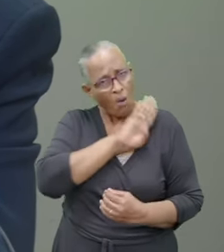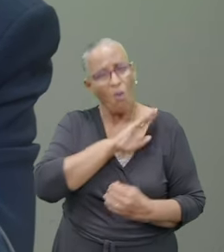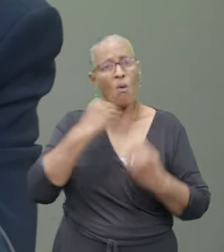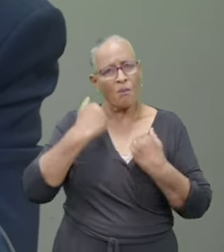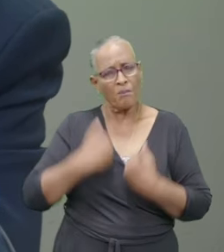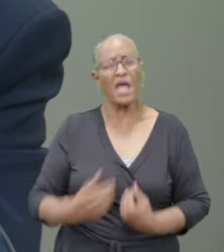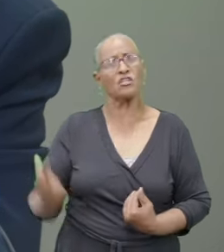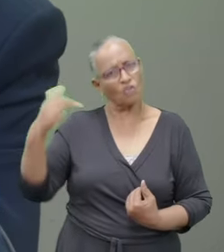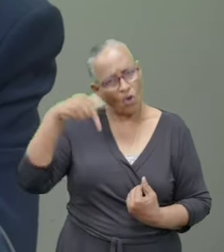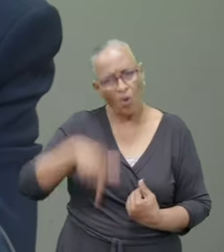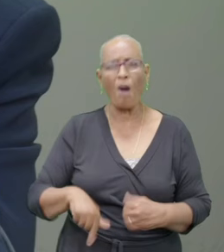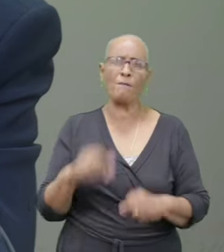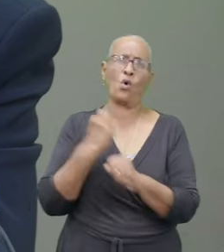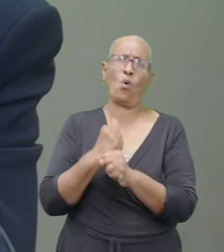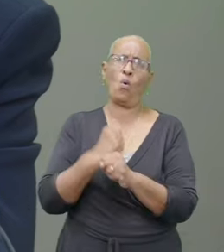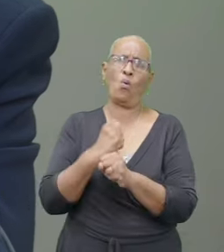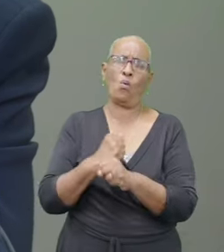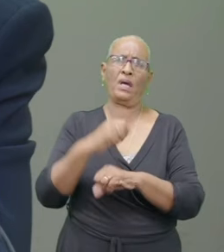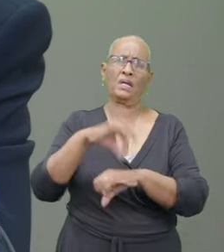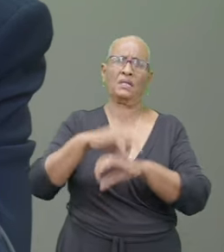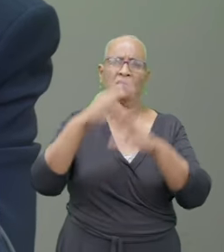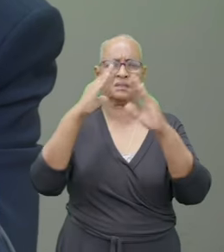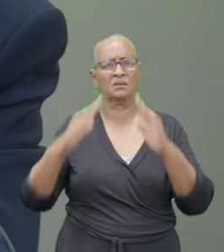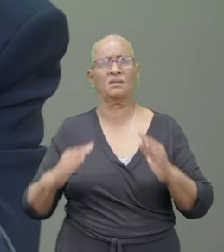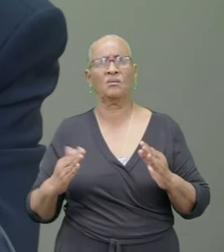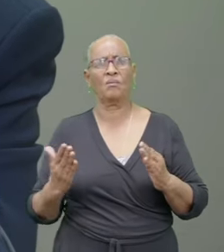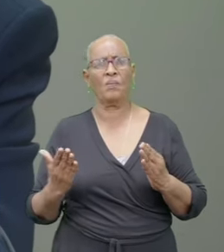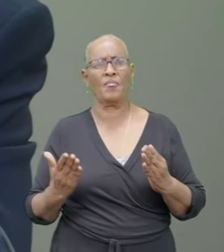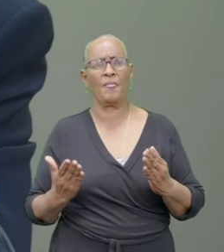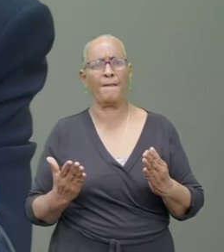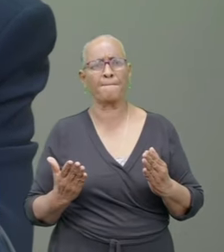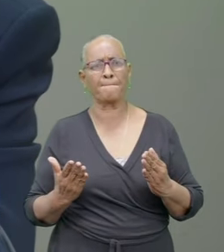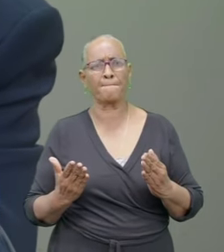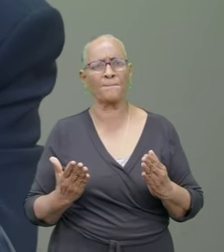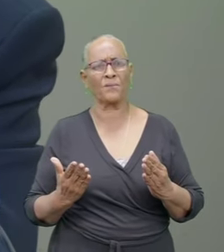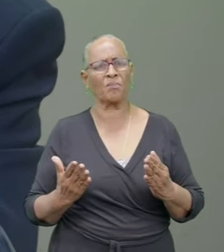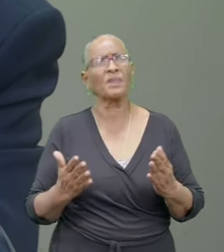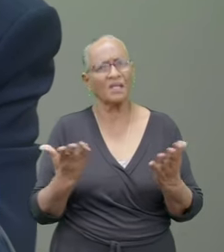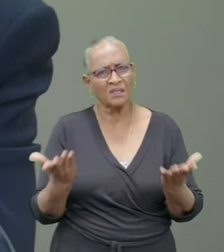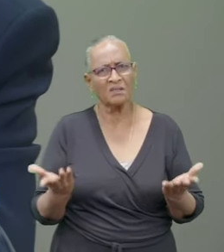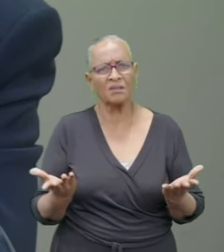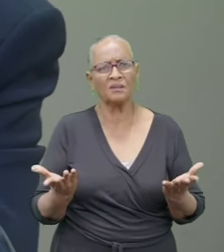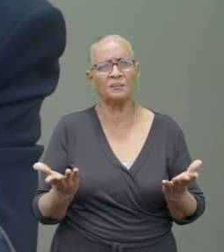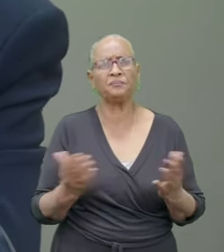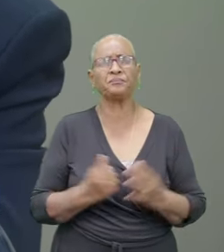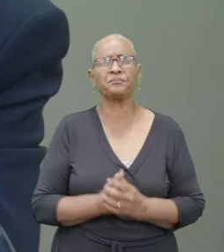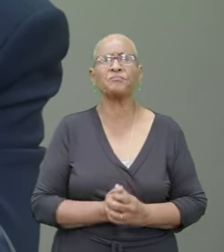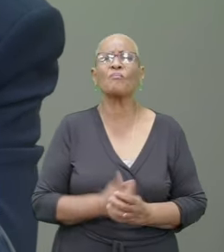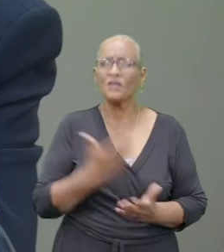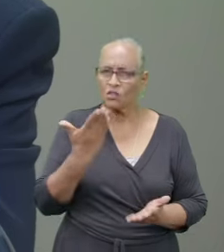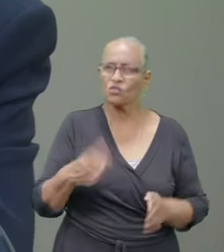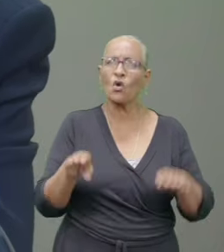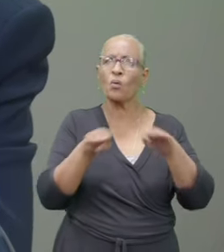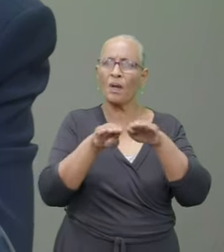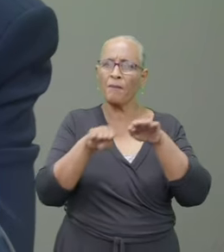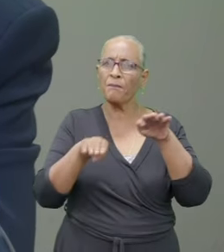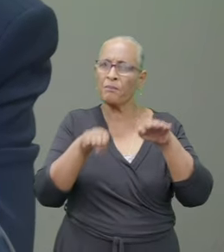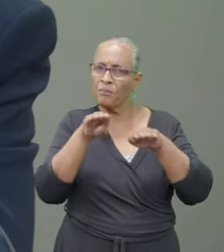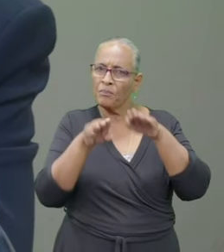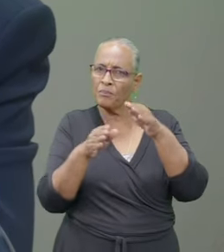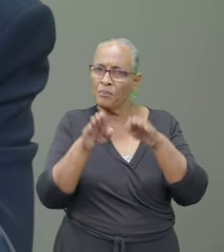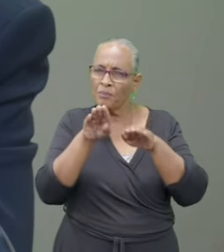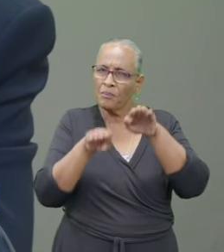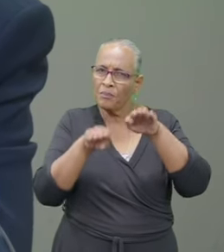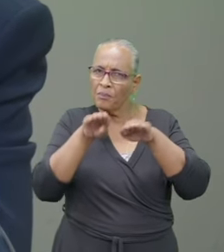stelpen, maar er wordt ook bloed getransfundeerd of het bloed wordt gegeven. Dat is een instroom en een uitstroom. Dat is een balans creëer je, en dat ziet u